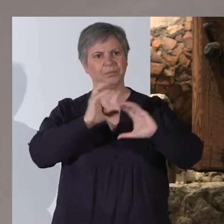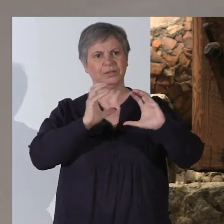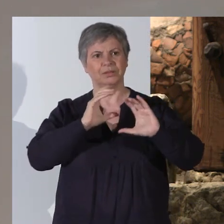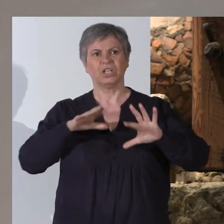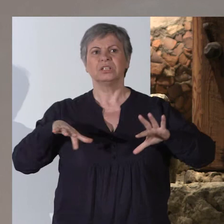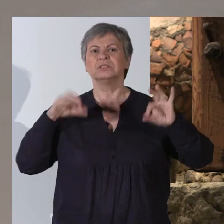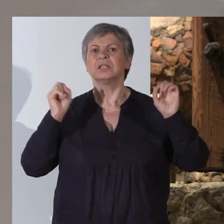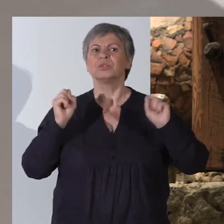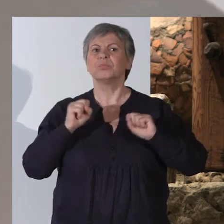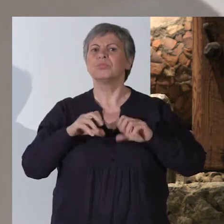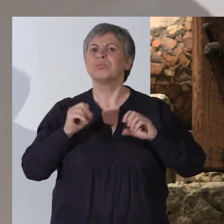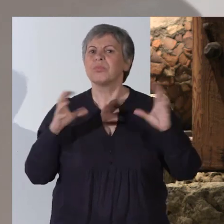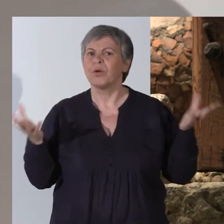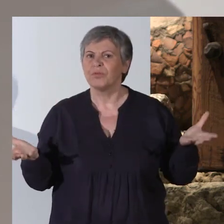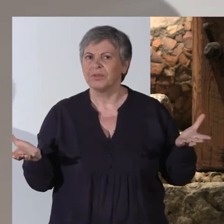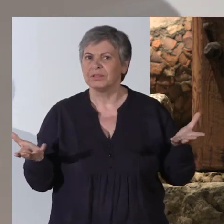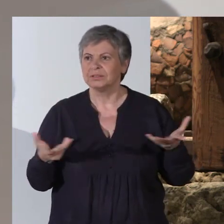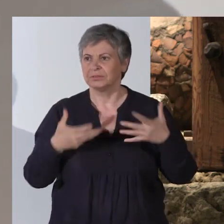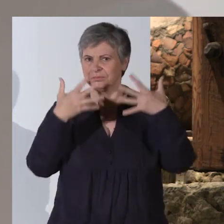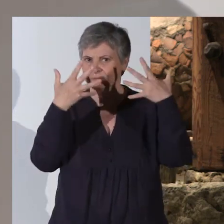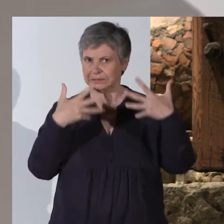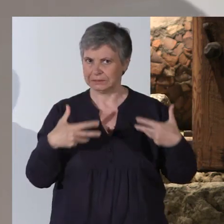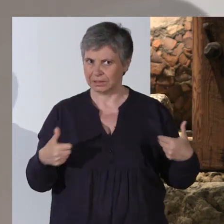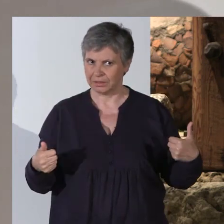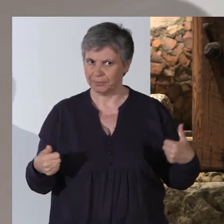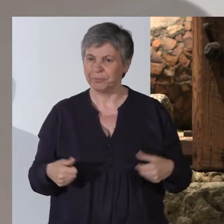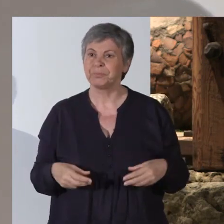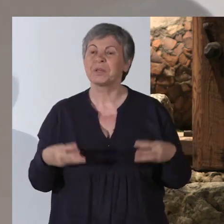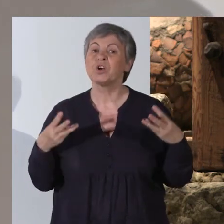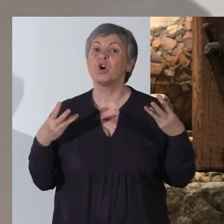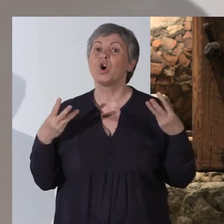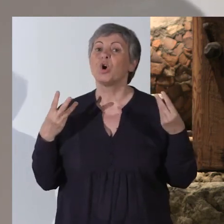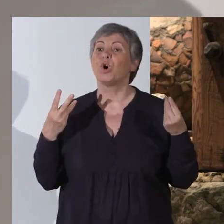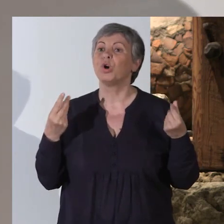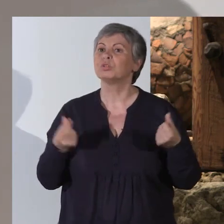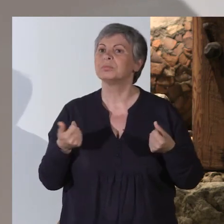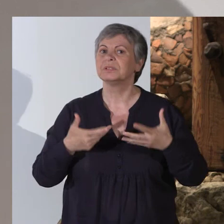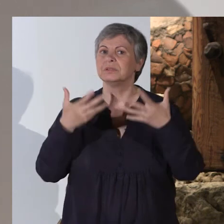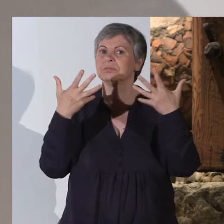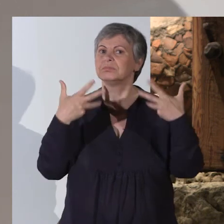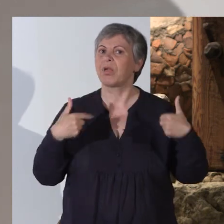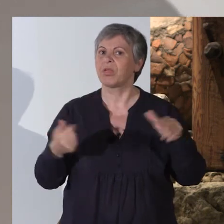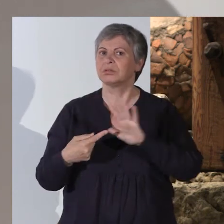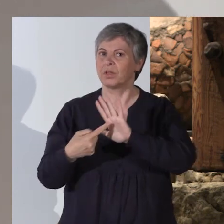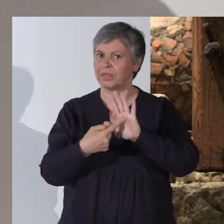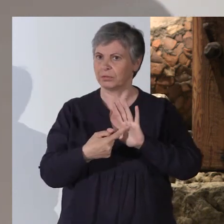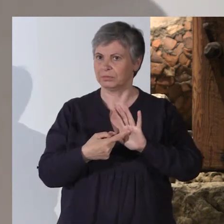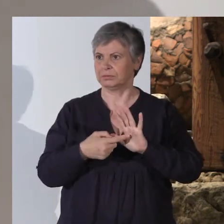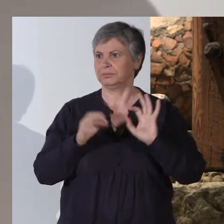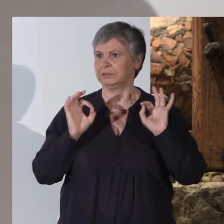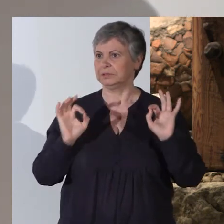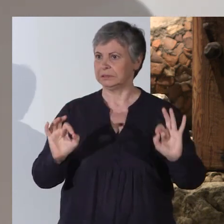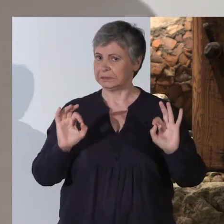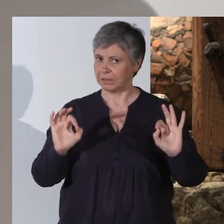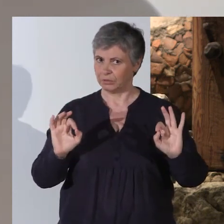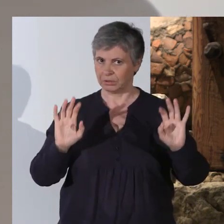θεατρική παράσταση ο τρόπος που γίνονται οι θεατρικές παραστάσεις στο θέατρο κωφών είναι ο εξής κανονικά υπάρχουνε επί